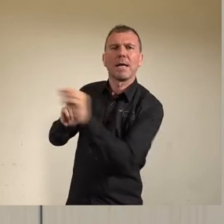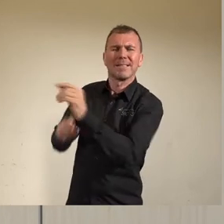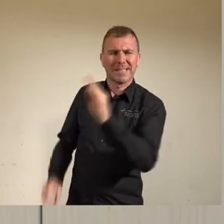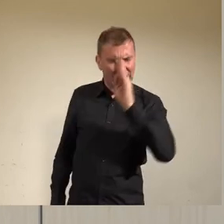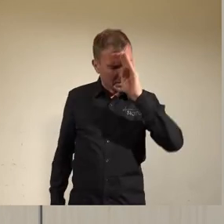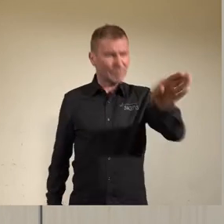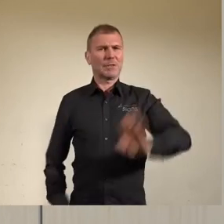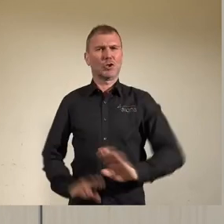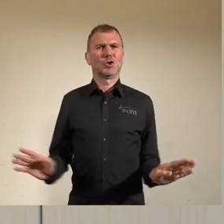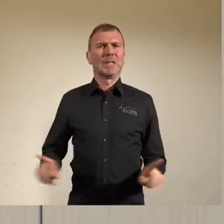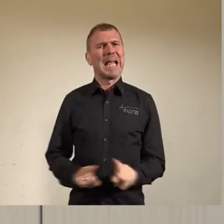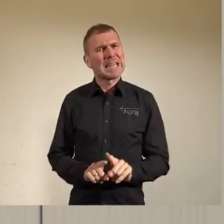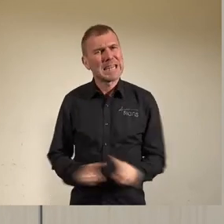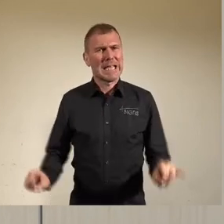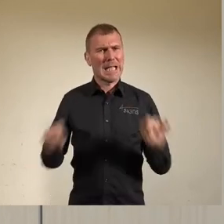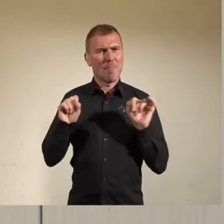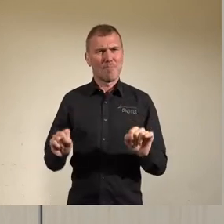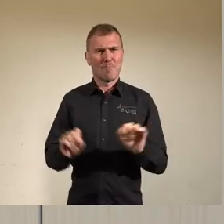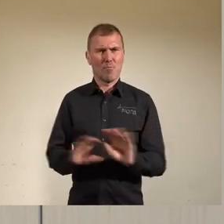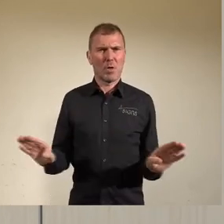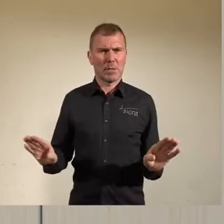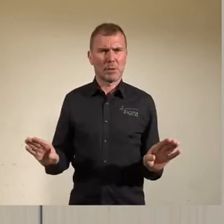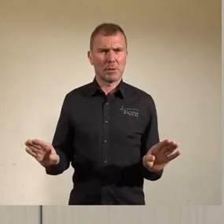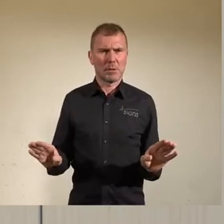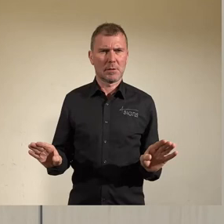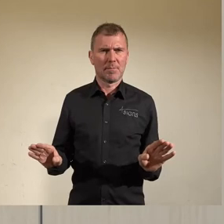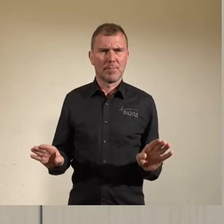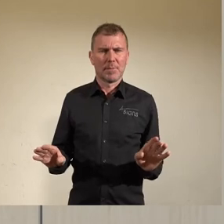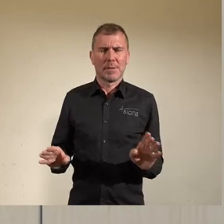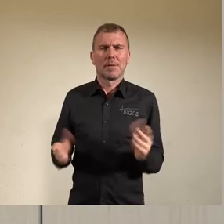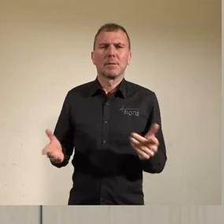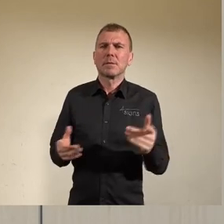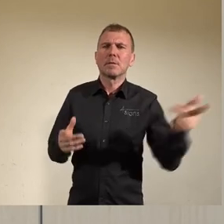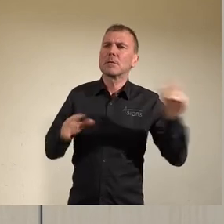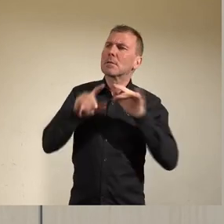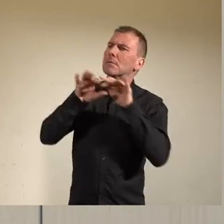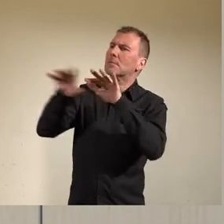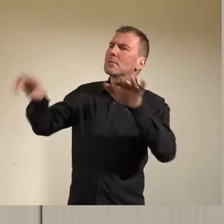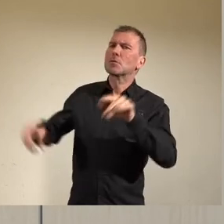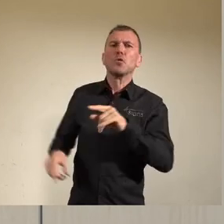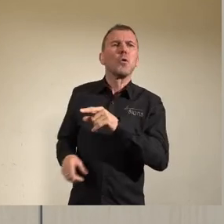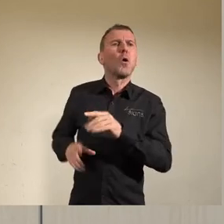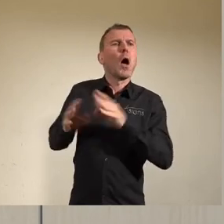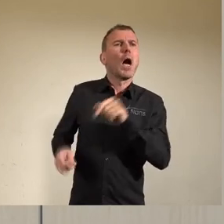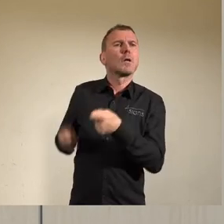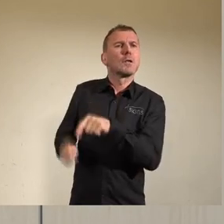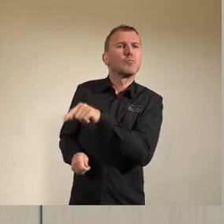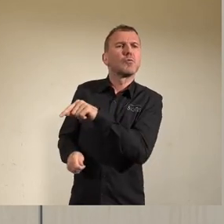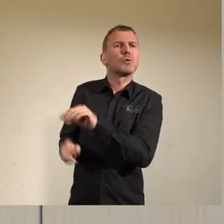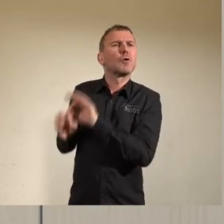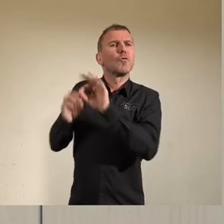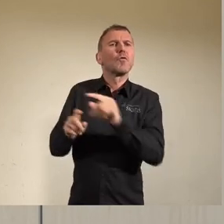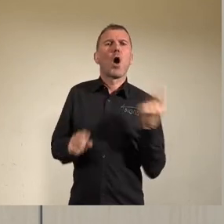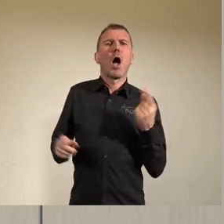Quatsch. Ja? Und es ist einfach nicht seriös, sowas hier zu suggerieren und so zu tun. Das ist ein